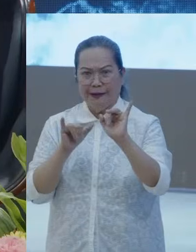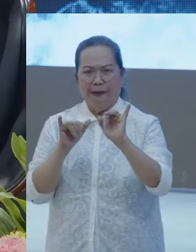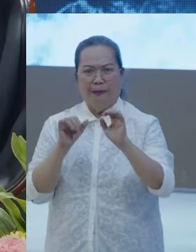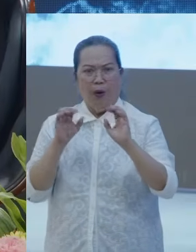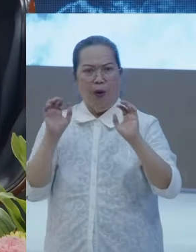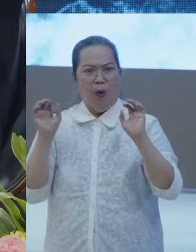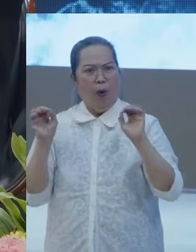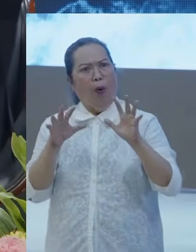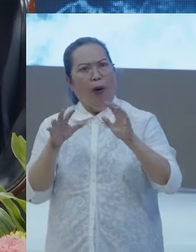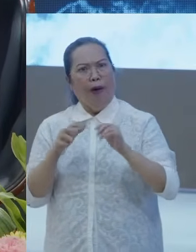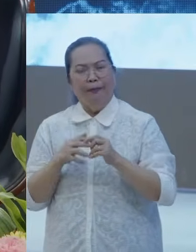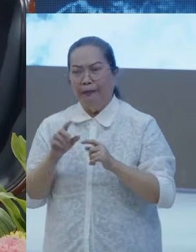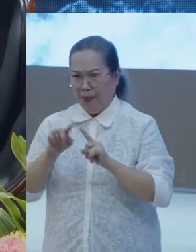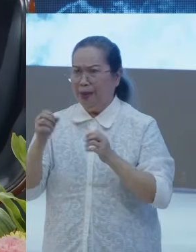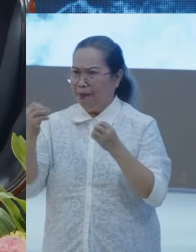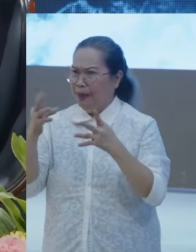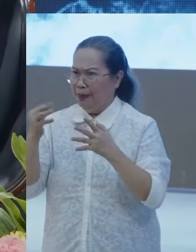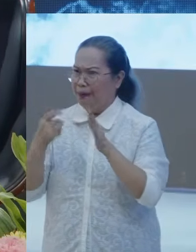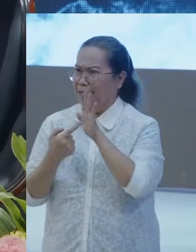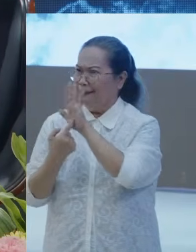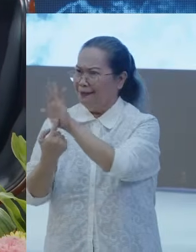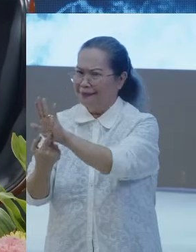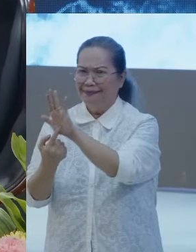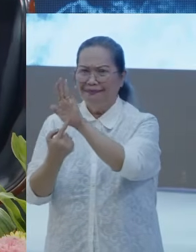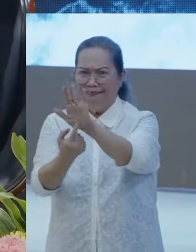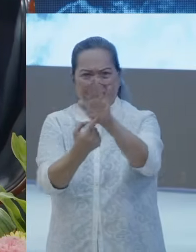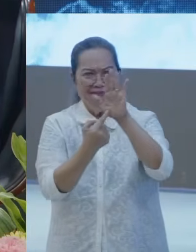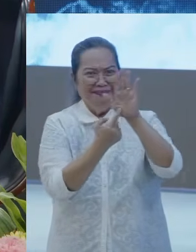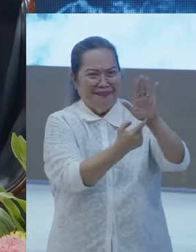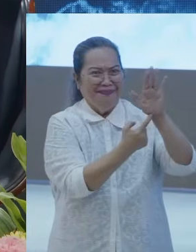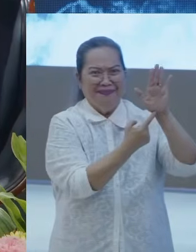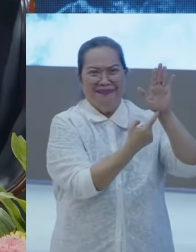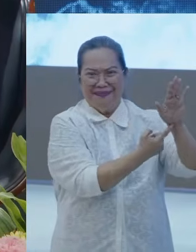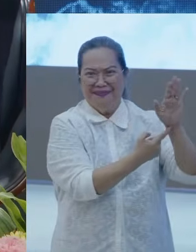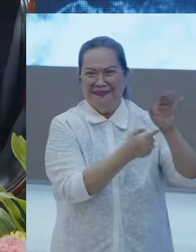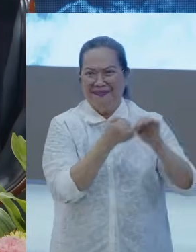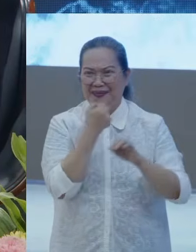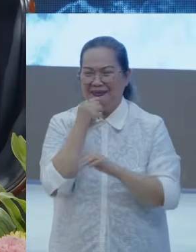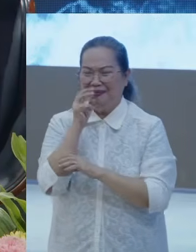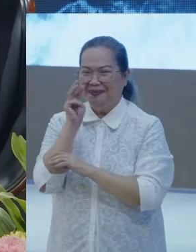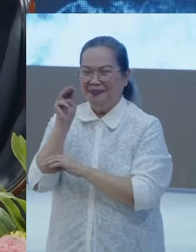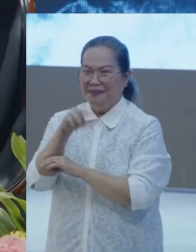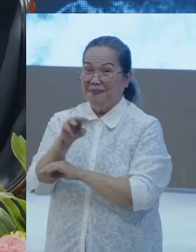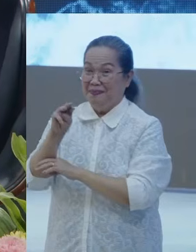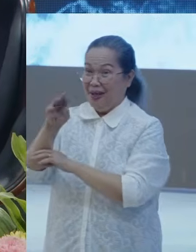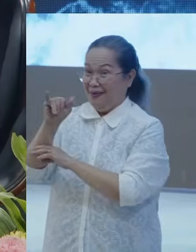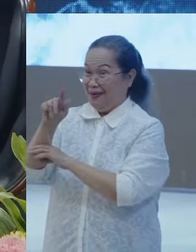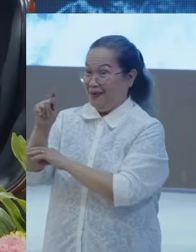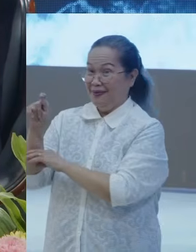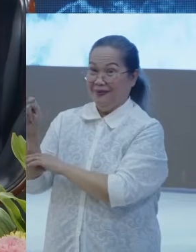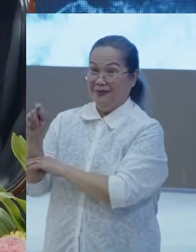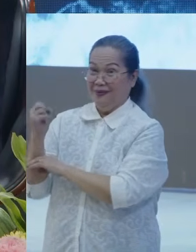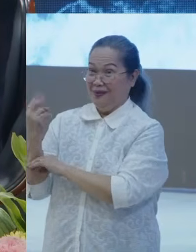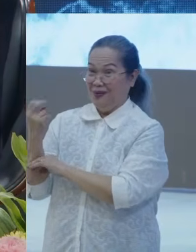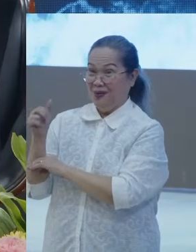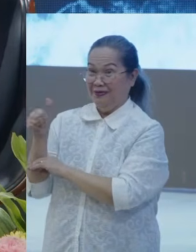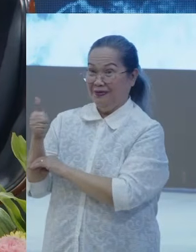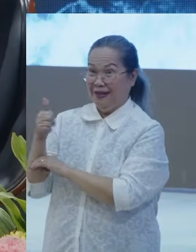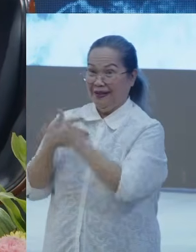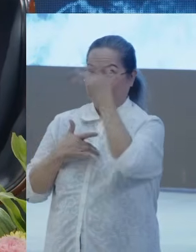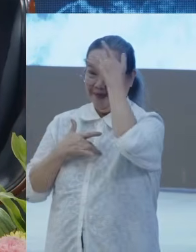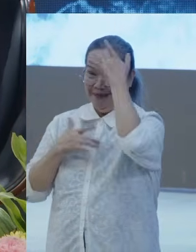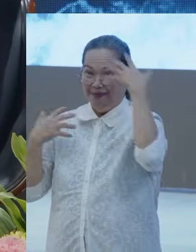Pero marami na silang nakitang kababalaghan. Sa Matthew 12:10, nagpagaling ang